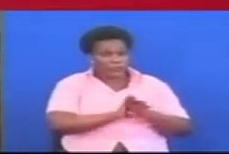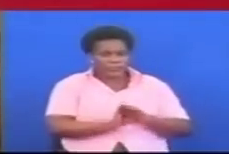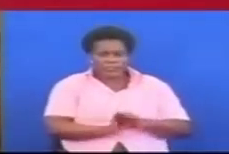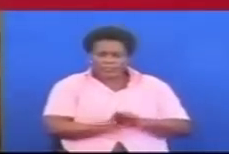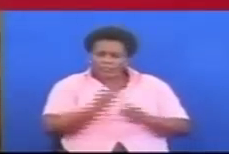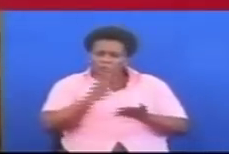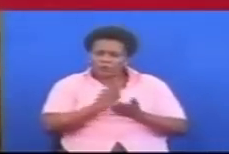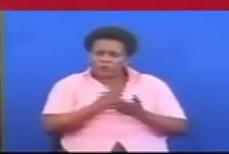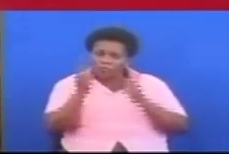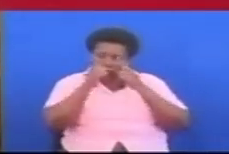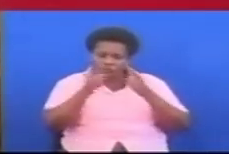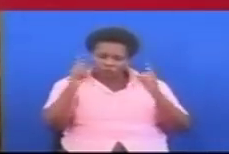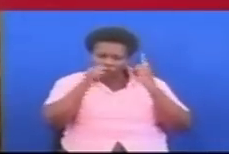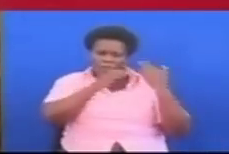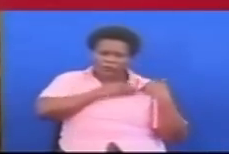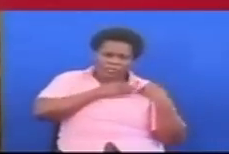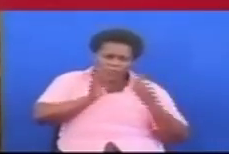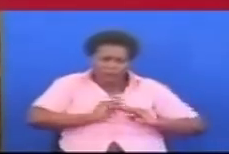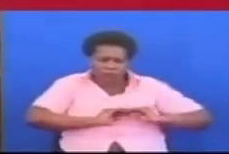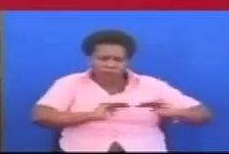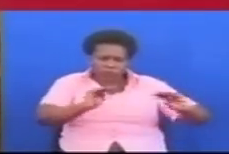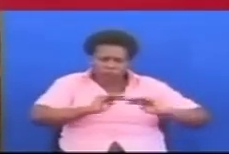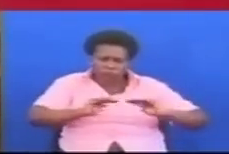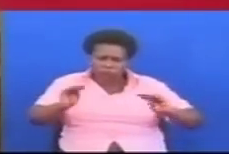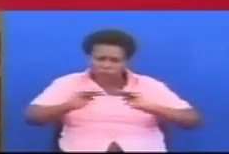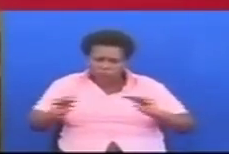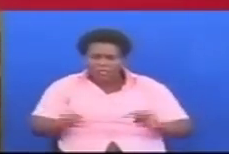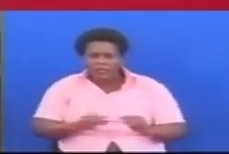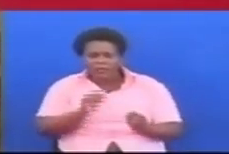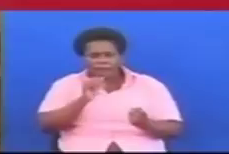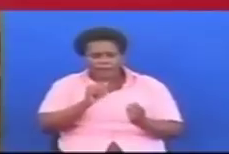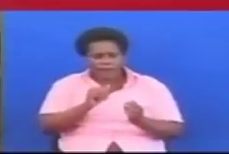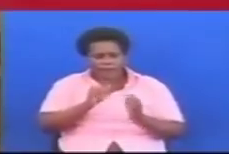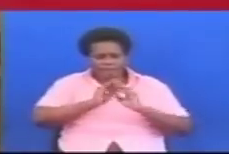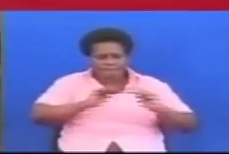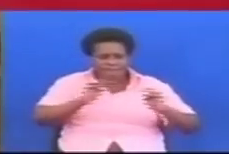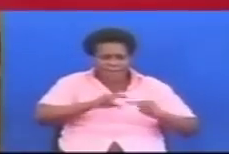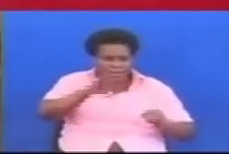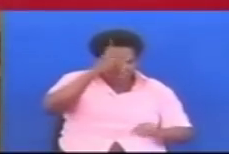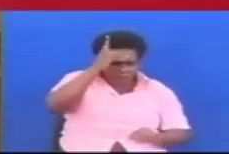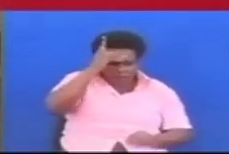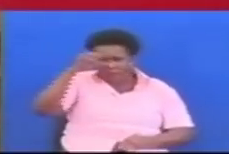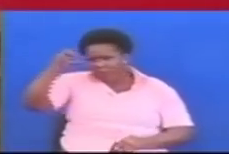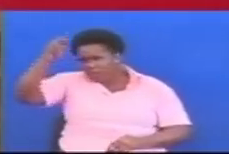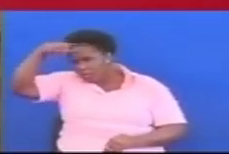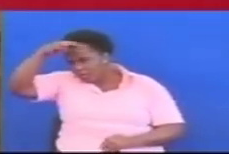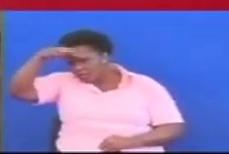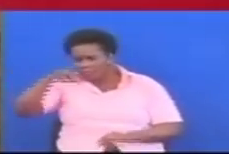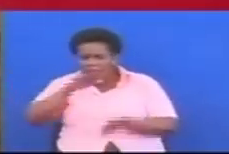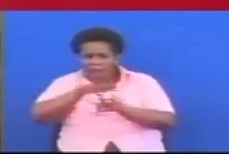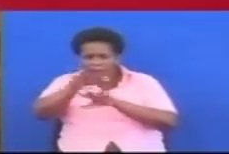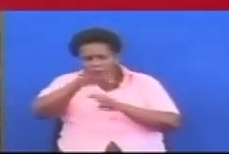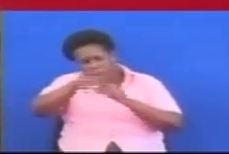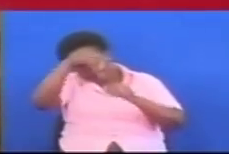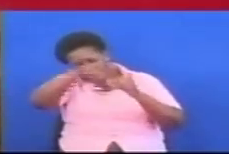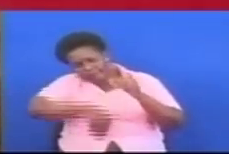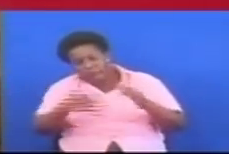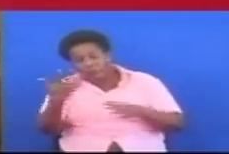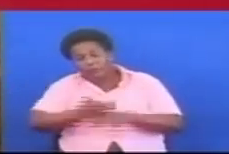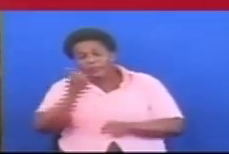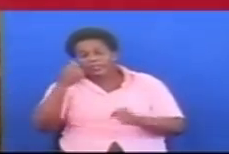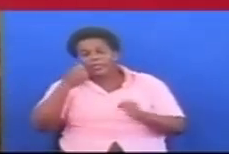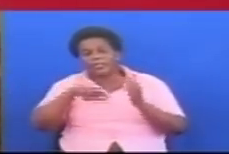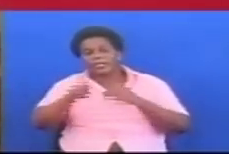yanatolewa na chuo cha maji katika ngazi ya stashahada na shahada. Maelezo ya kina kuhusu chuo cha maji yanapatikana kwenye kitabu changu cha